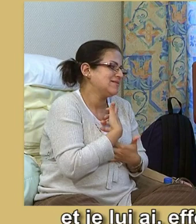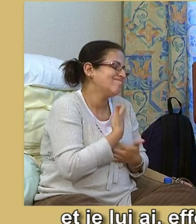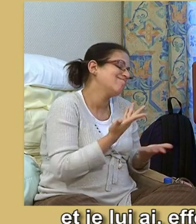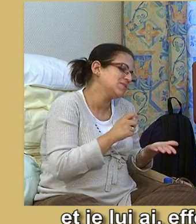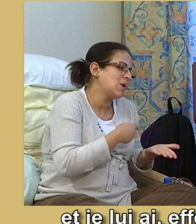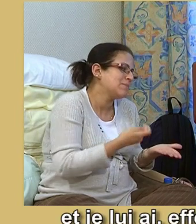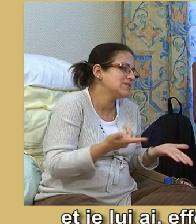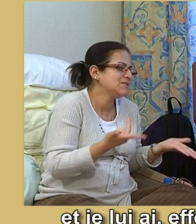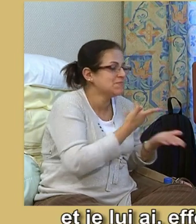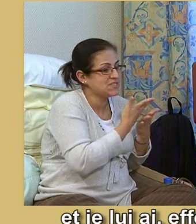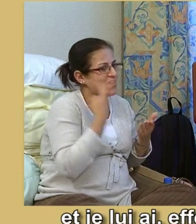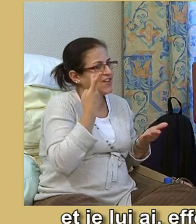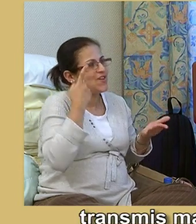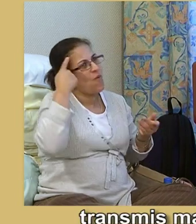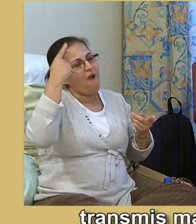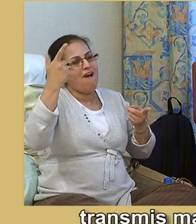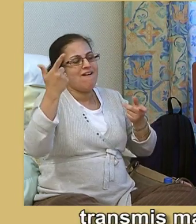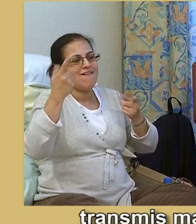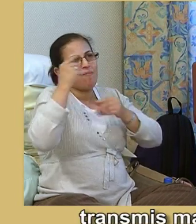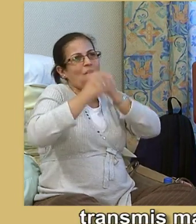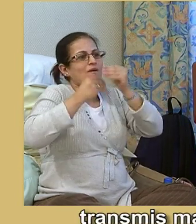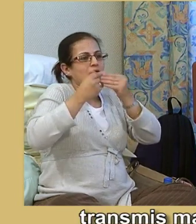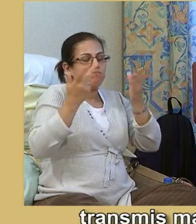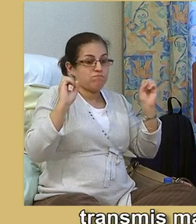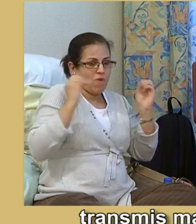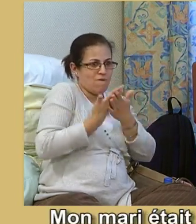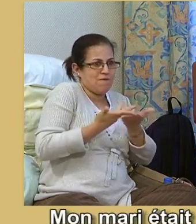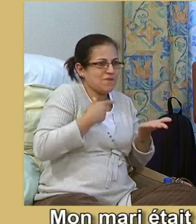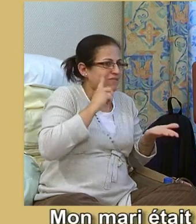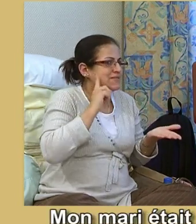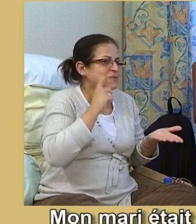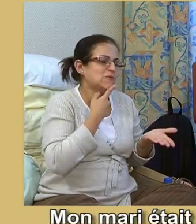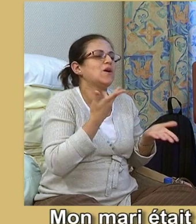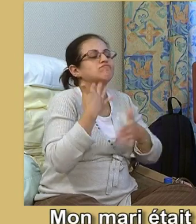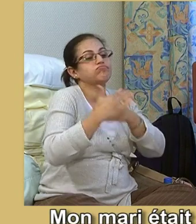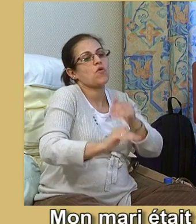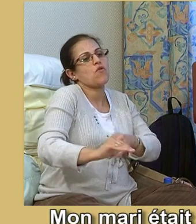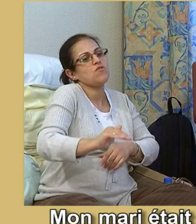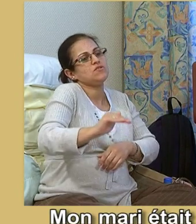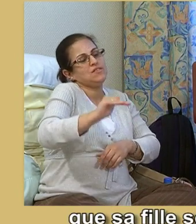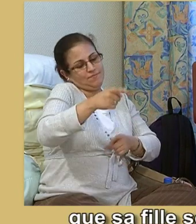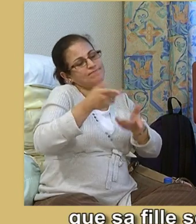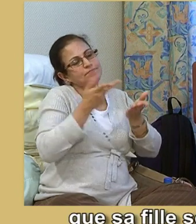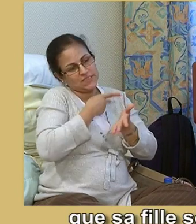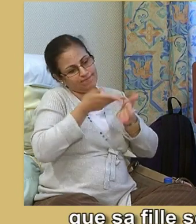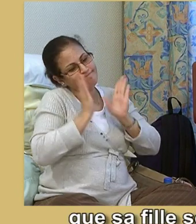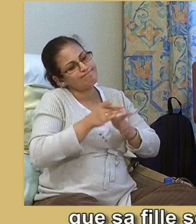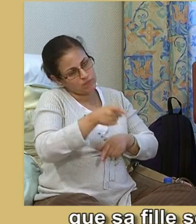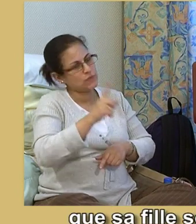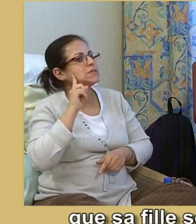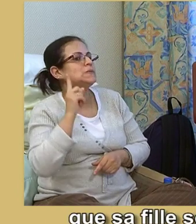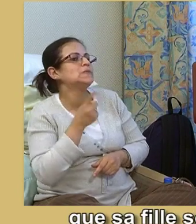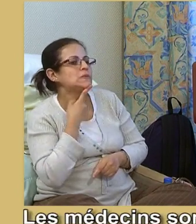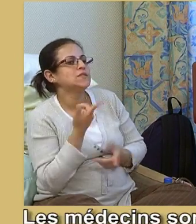donc, bon, effectivement, moi, j'ai transmis ma surdité. Mon mari était un peu déçu. Mais donc, bon, ma fille est sourde et puis